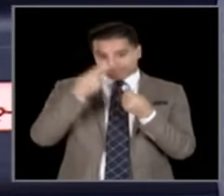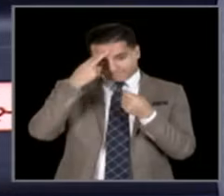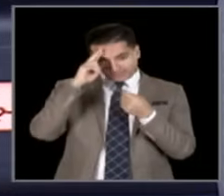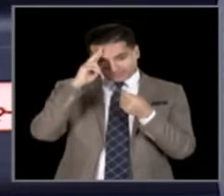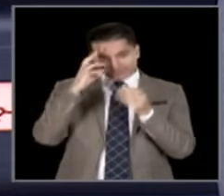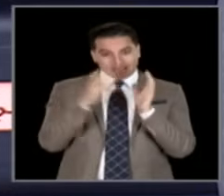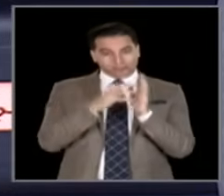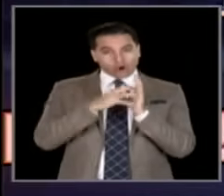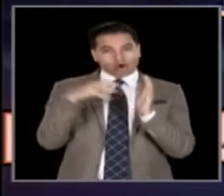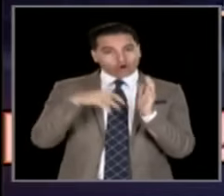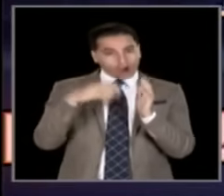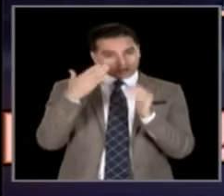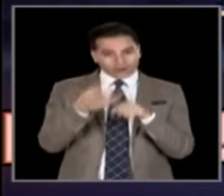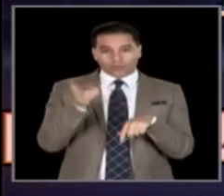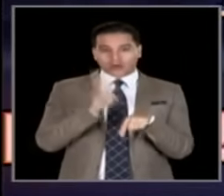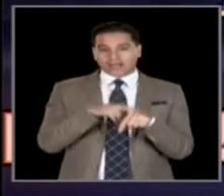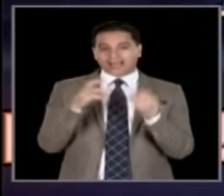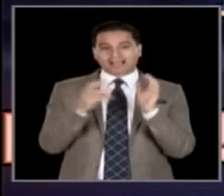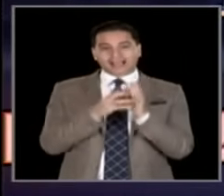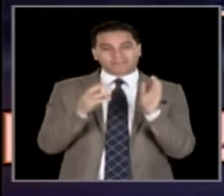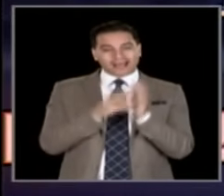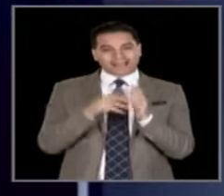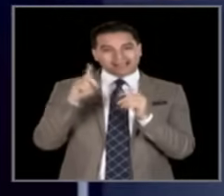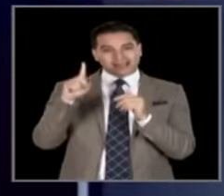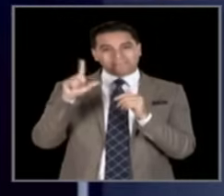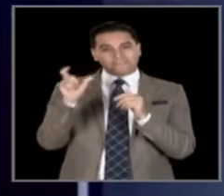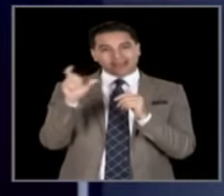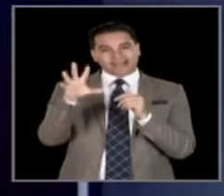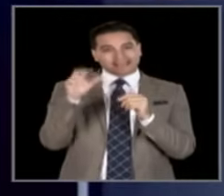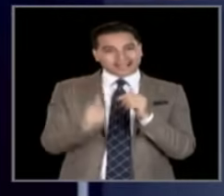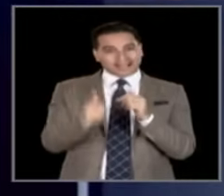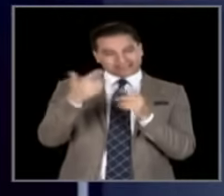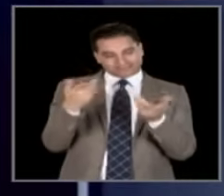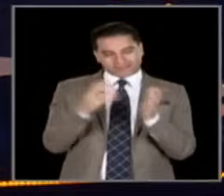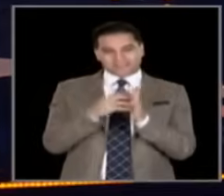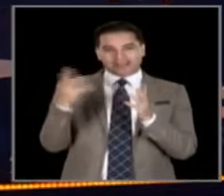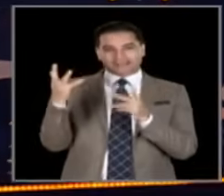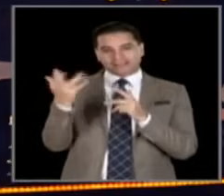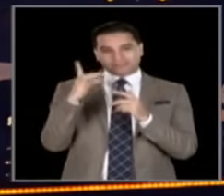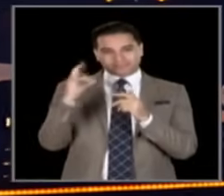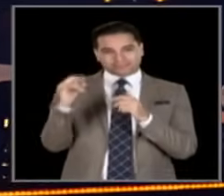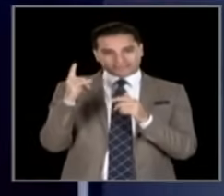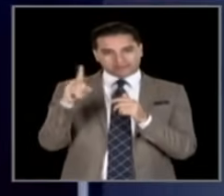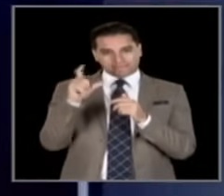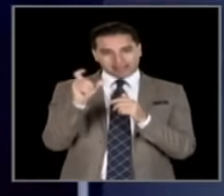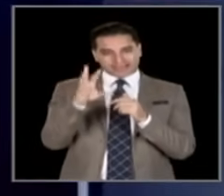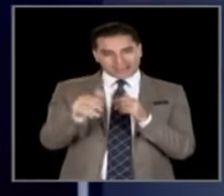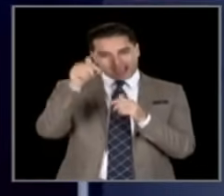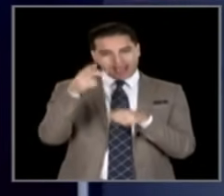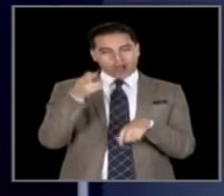معانا جامعه القاهره وجامعه بنها والنتيجه جامعه بنها 50 جامعه